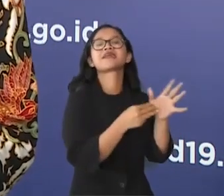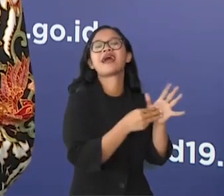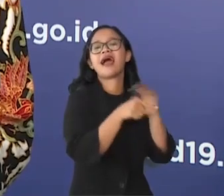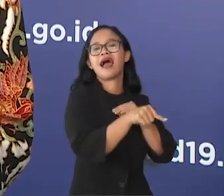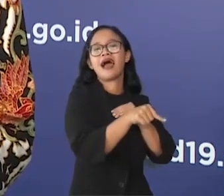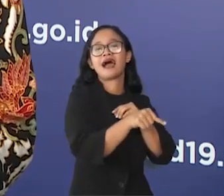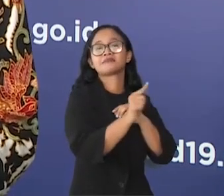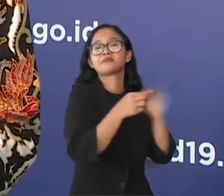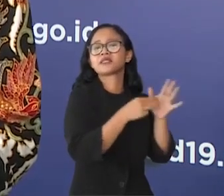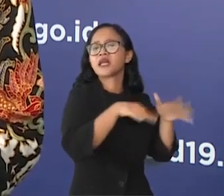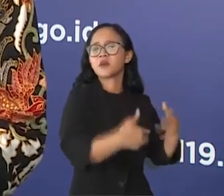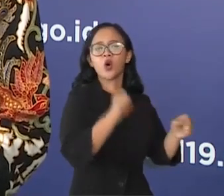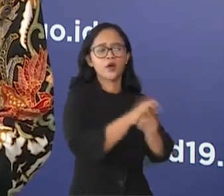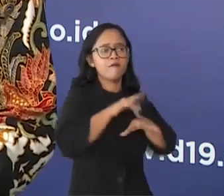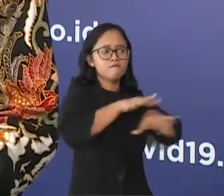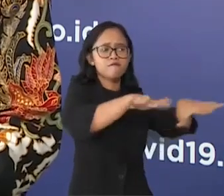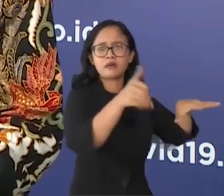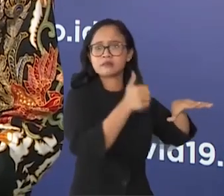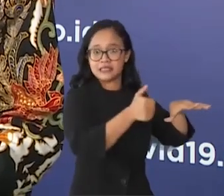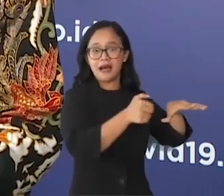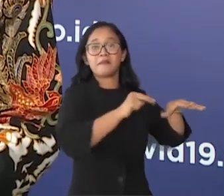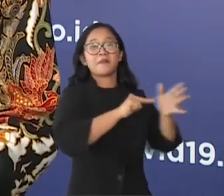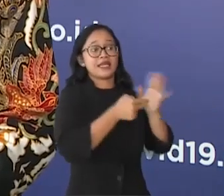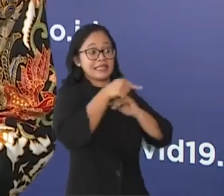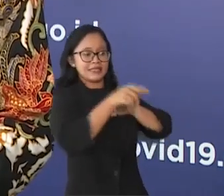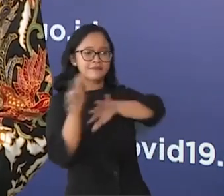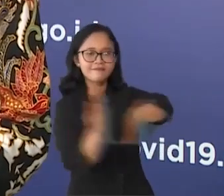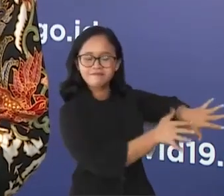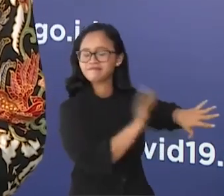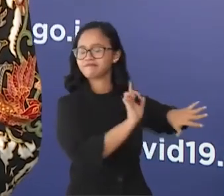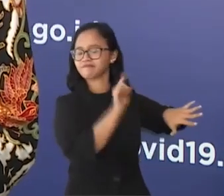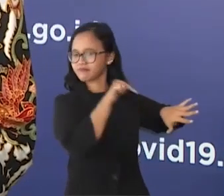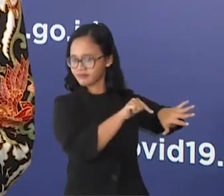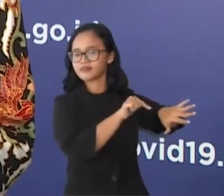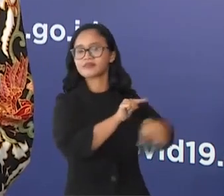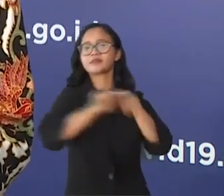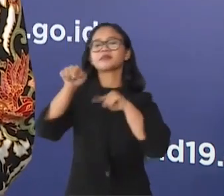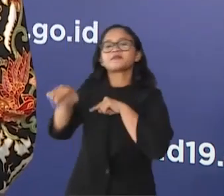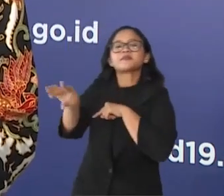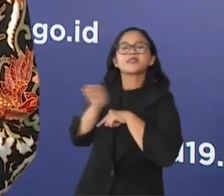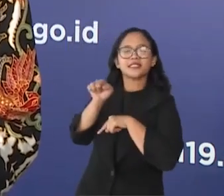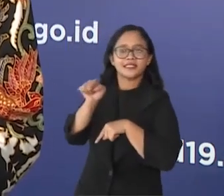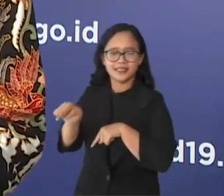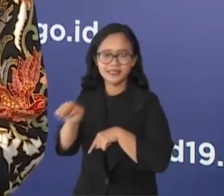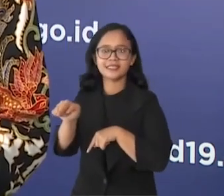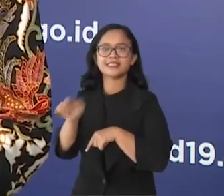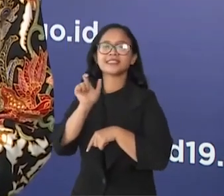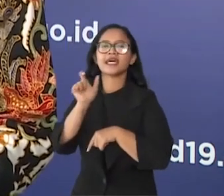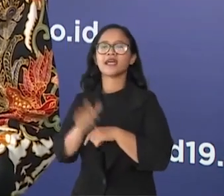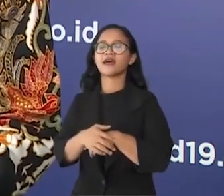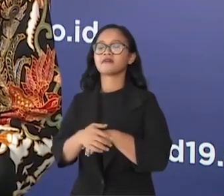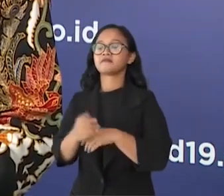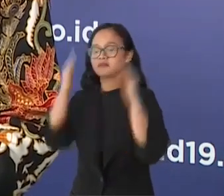potensial penyebaran wabah. Untuk itu, menghindari kerumunan di dalam konteks hari ini adalah salah satu